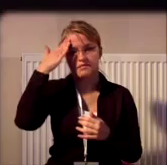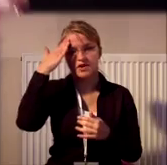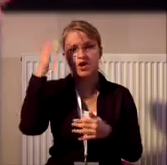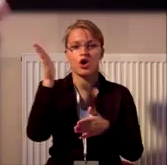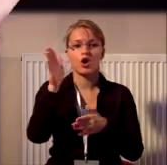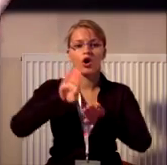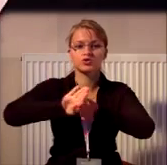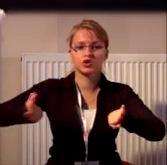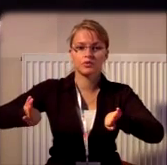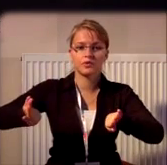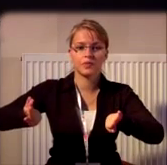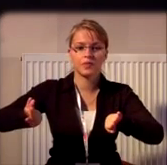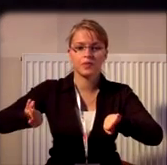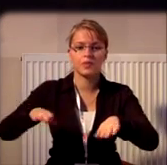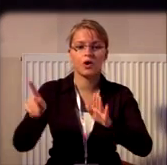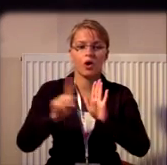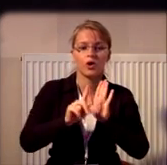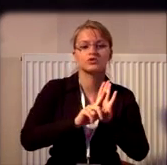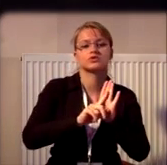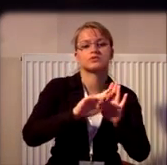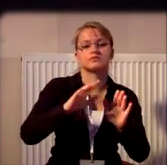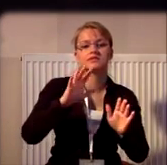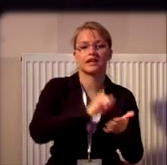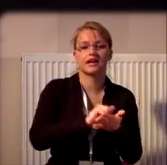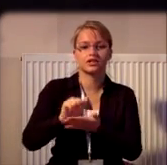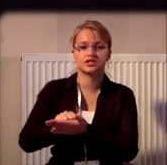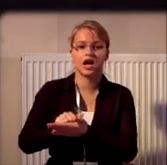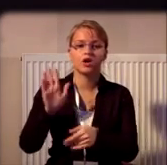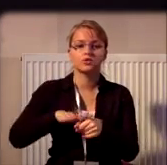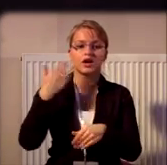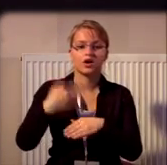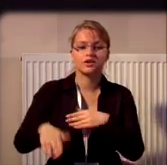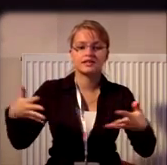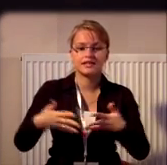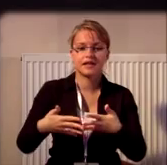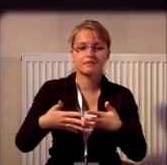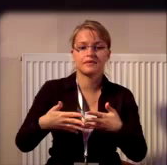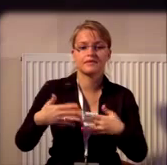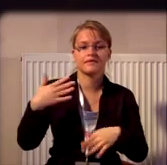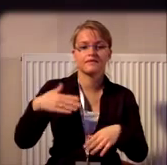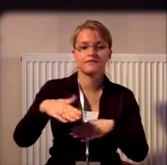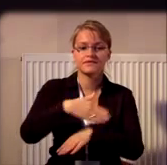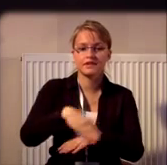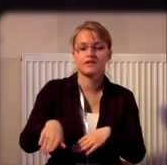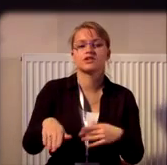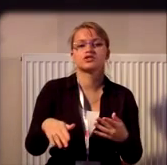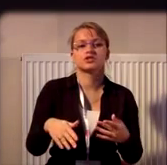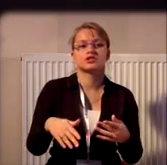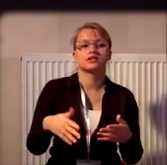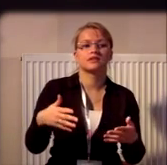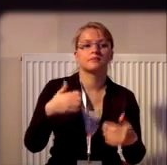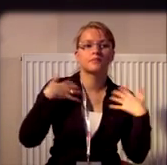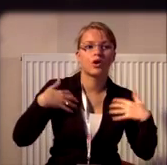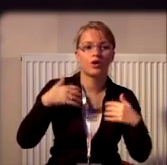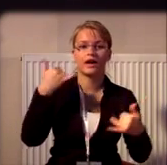na zajęcia, które się kończą egzaminem zewnętrznym, czyli na polski, na matematykę, na języki, na chemię, biologię itd., itd.